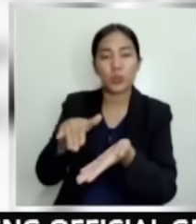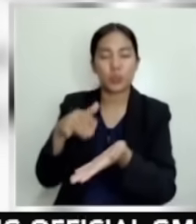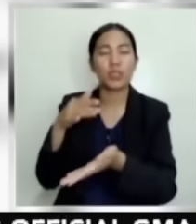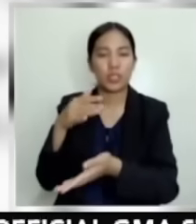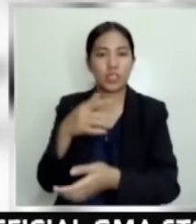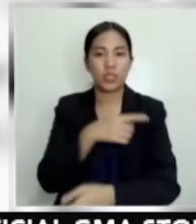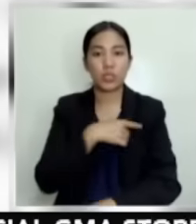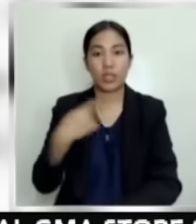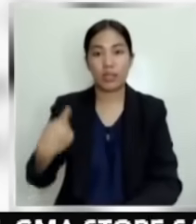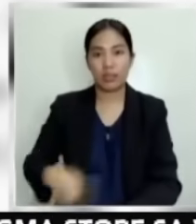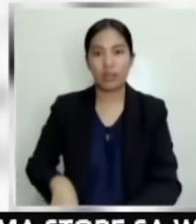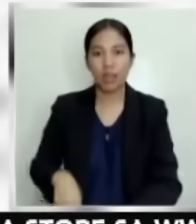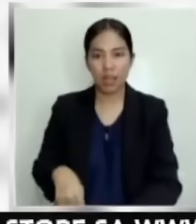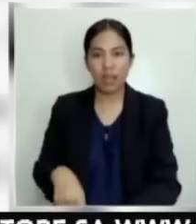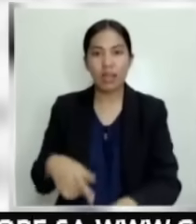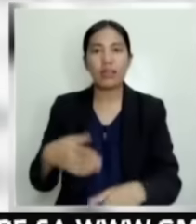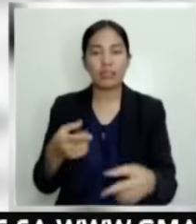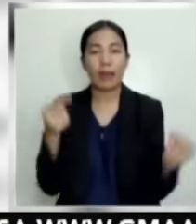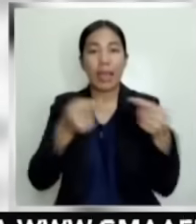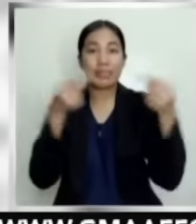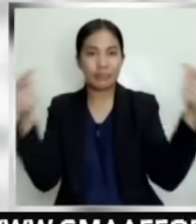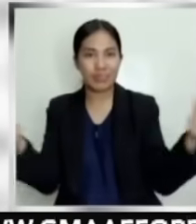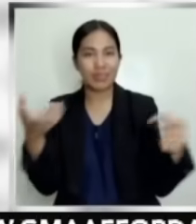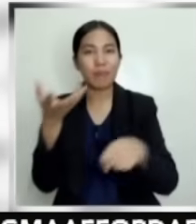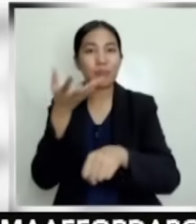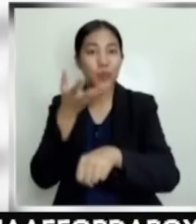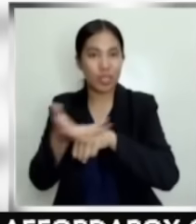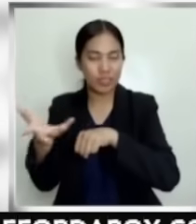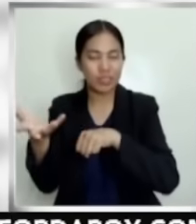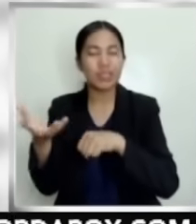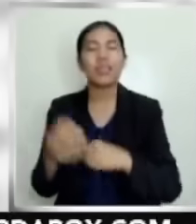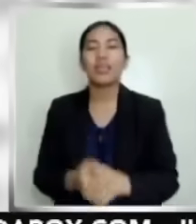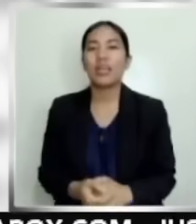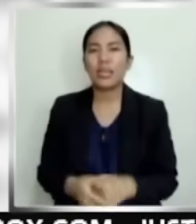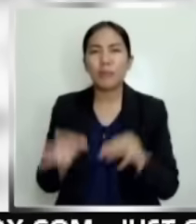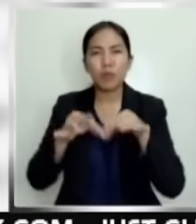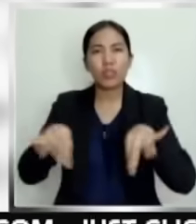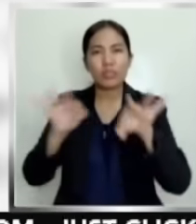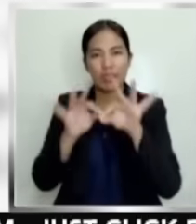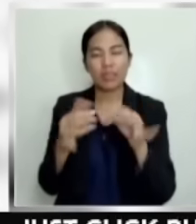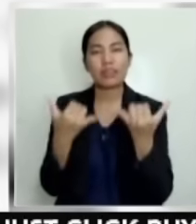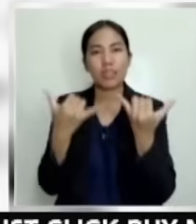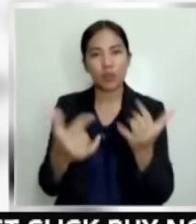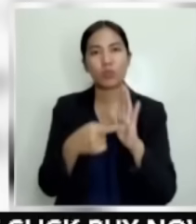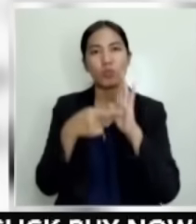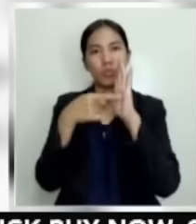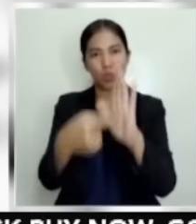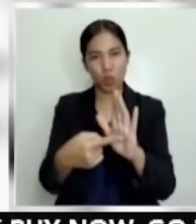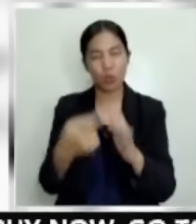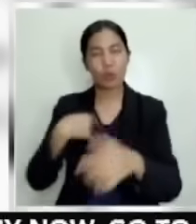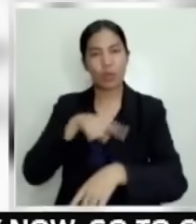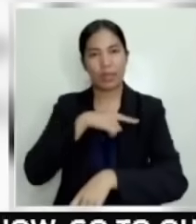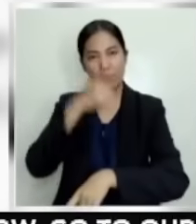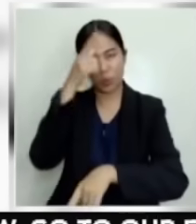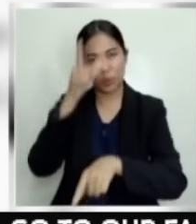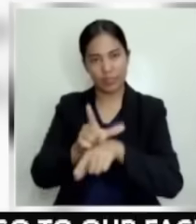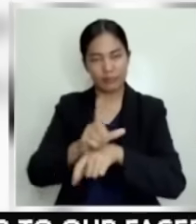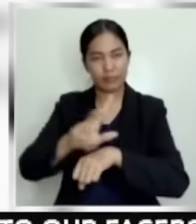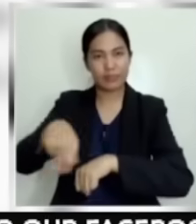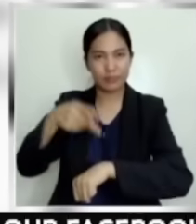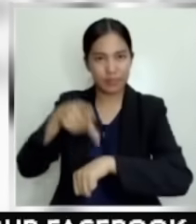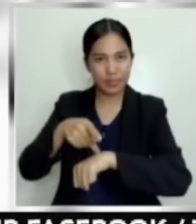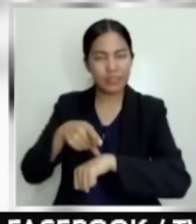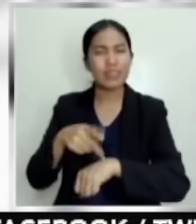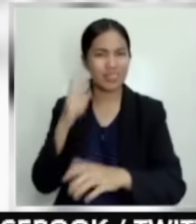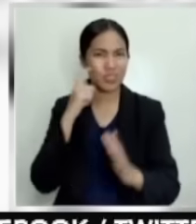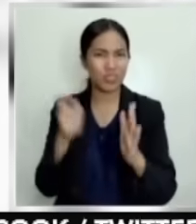Ayungin Shoal. Mahalaga raw lalo na ngayon na ipakita ang katapatan sa bansa. Kinikilala raw niya ang freedom of speech,